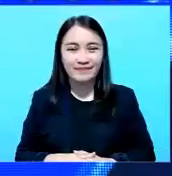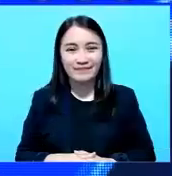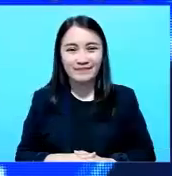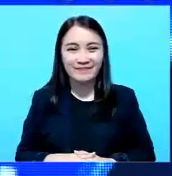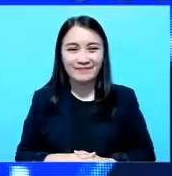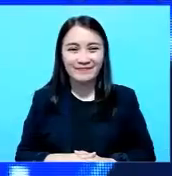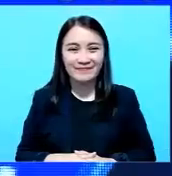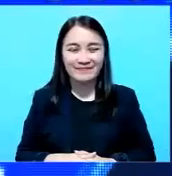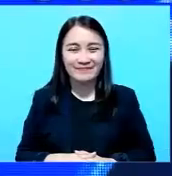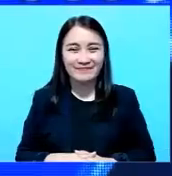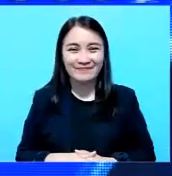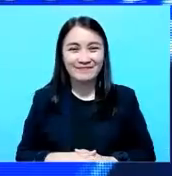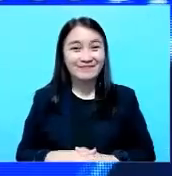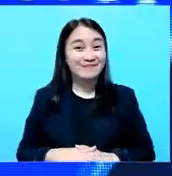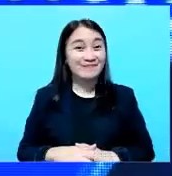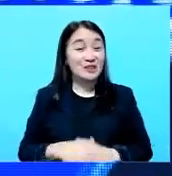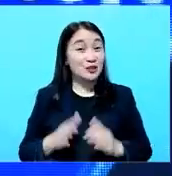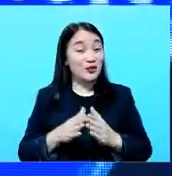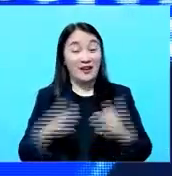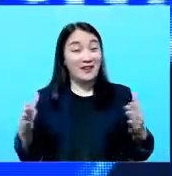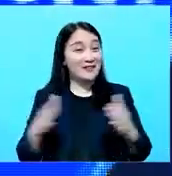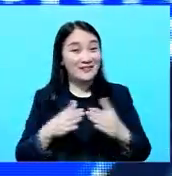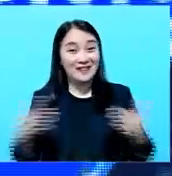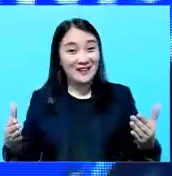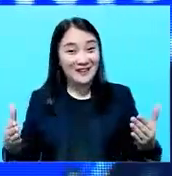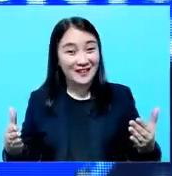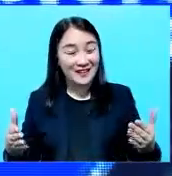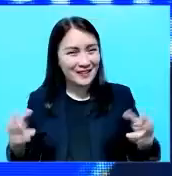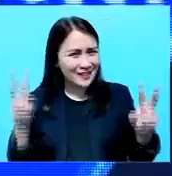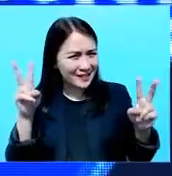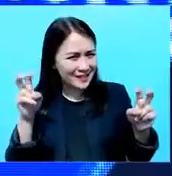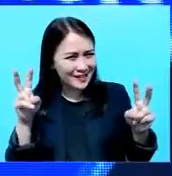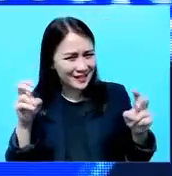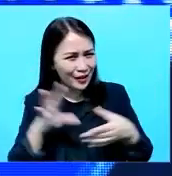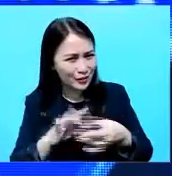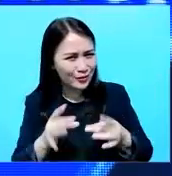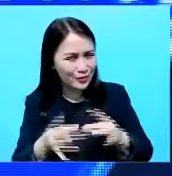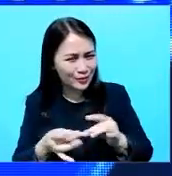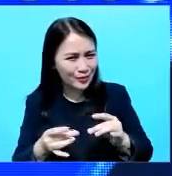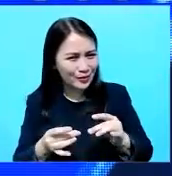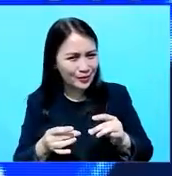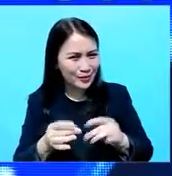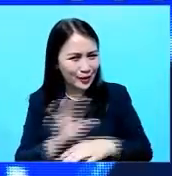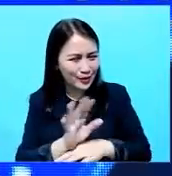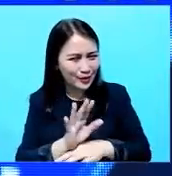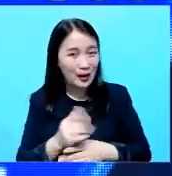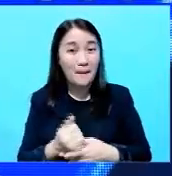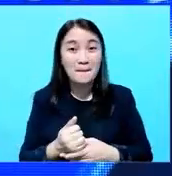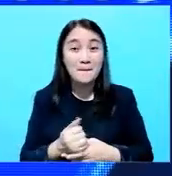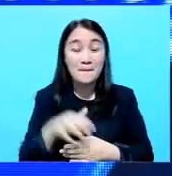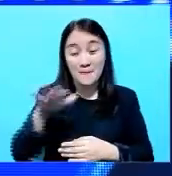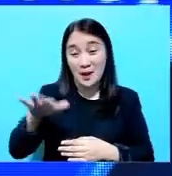Matindi na ng patindi ang mga tagpo sa Hit Kapatid mega serye na Batang Quiapo. Pero kapit pa mga kapatid, dahil ang sinusubaybay